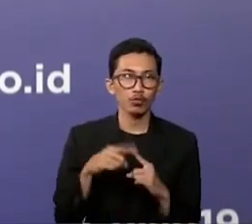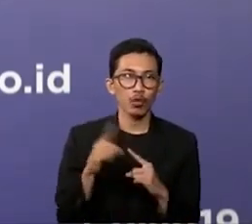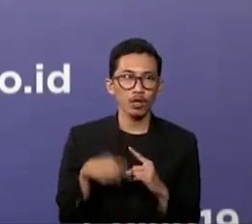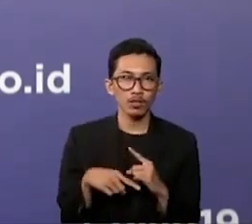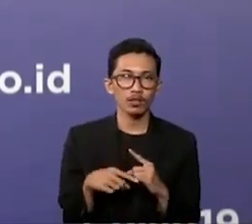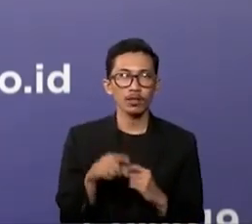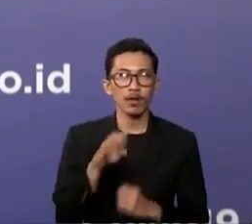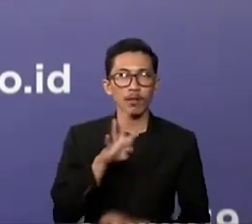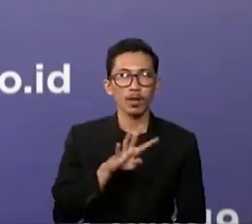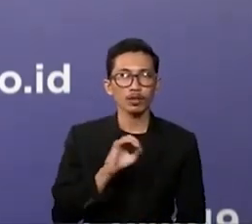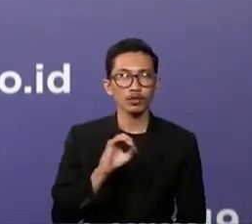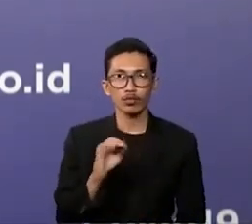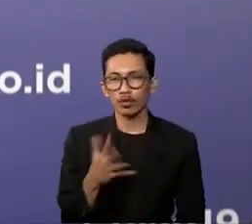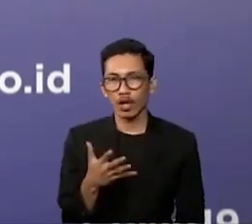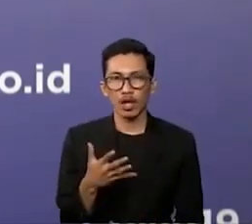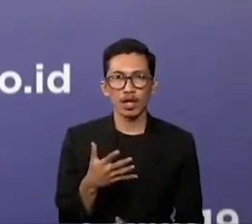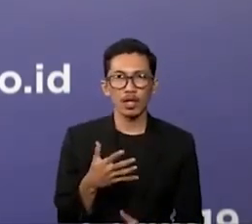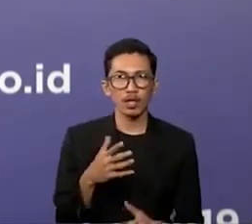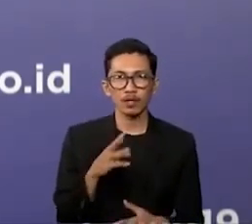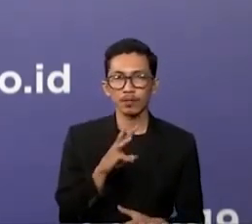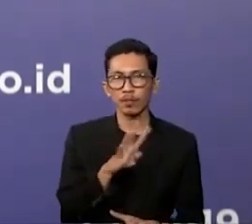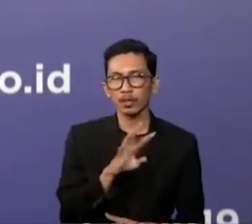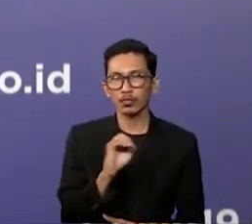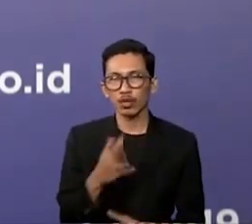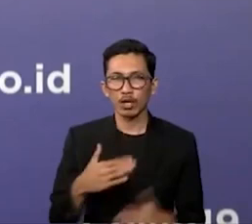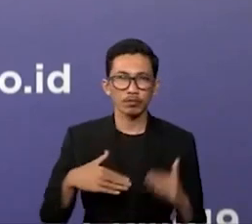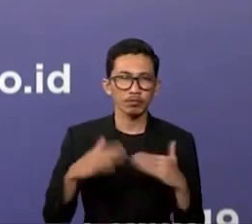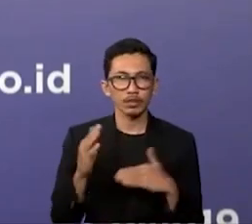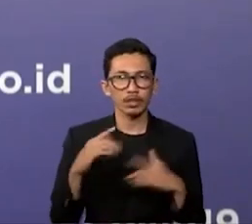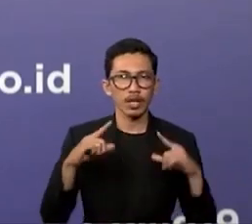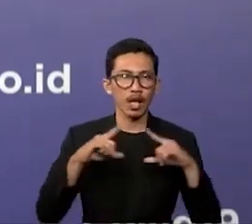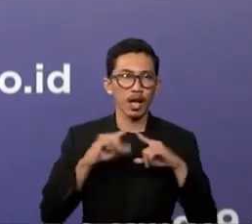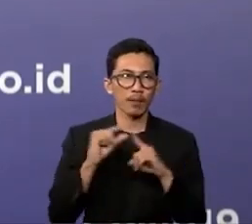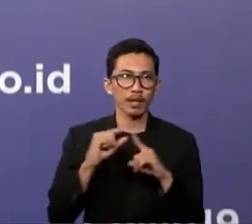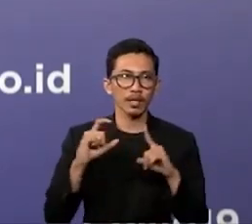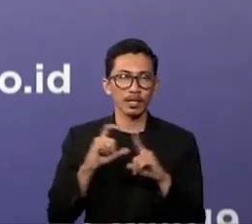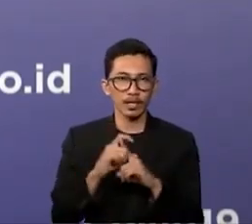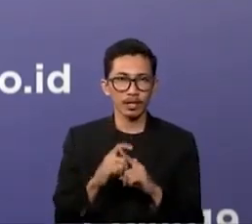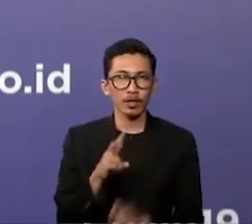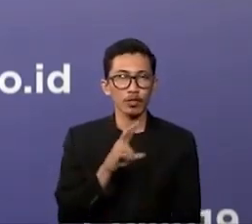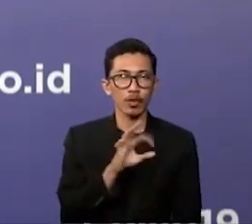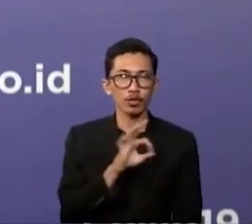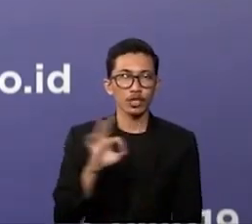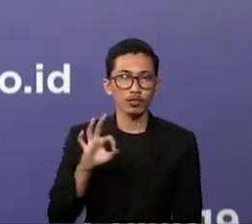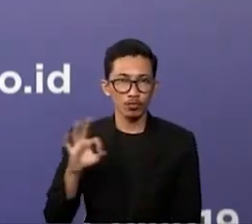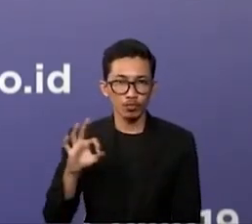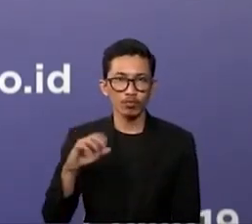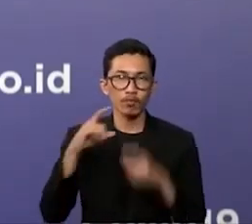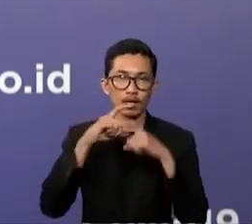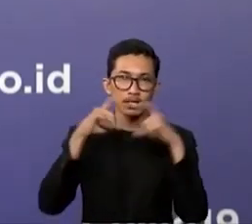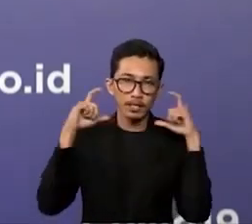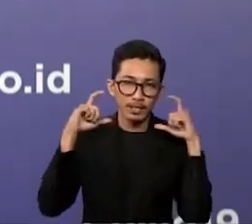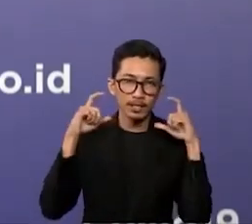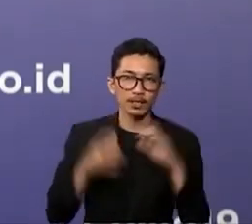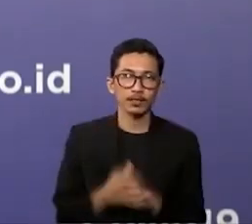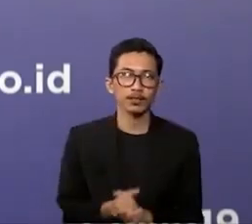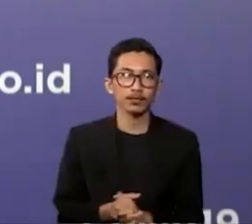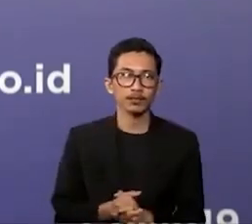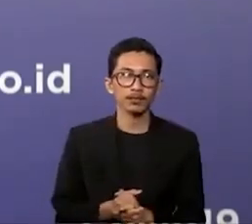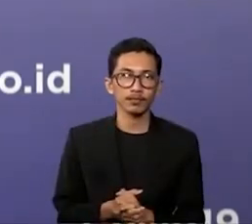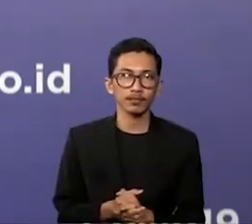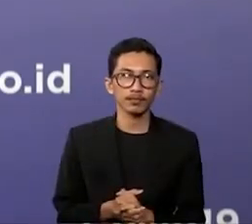4300000 APD dan lebih dari 2200000 masker bedah masker N95